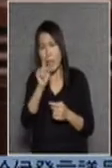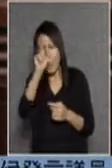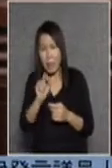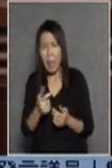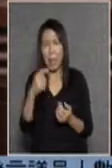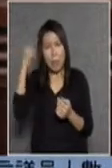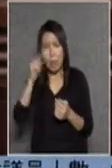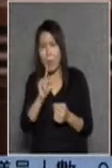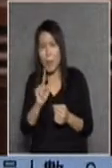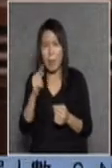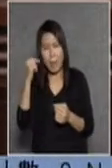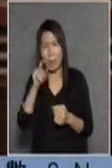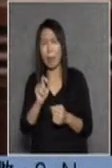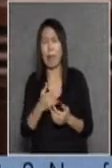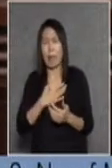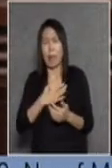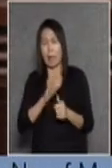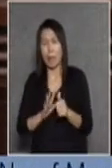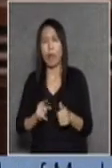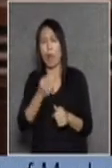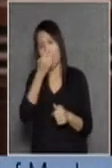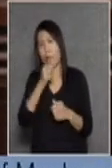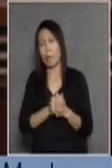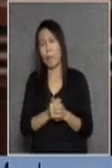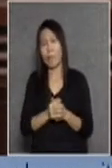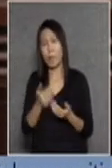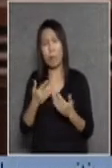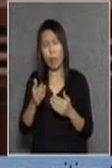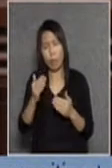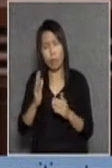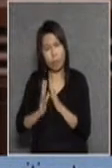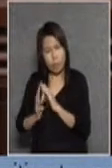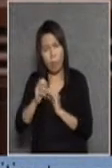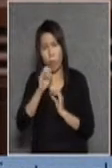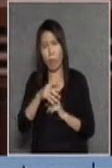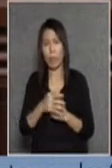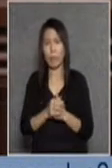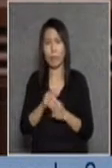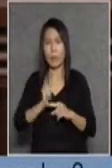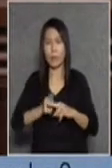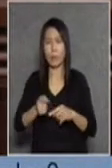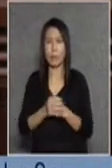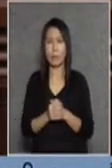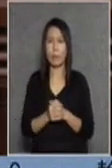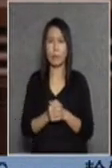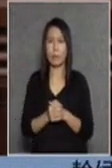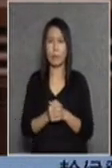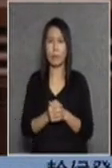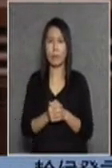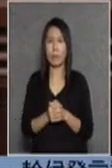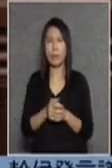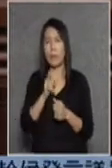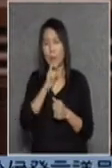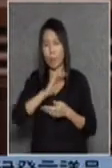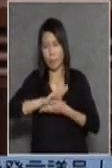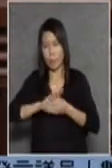哋。主席，但係話又講得翻嚟，其實你話有呢個量化